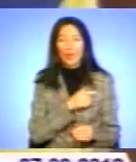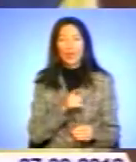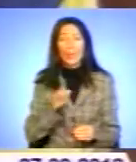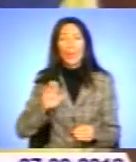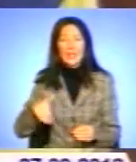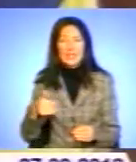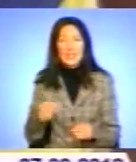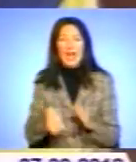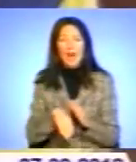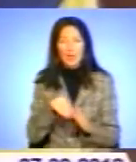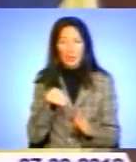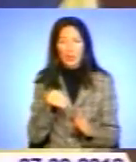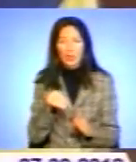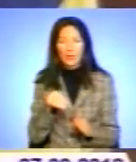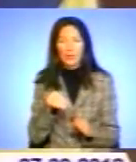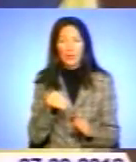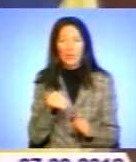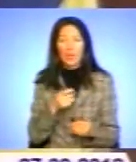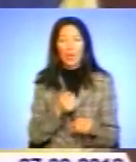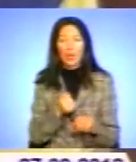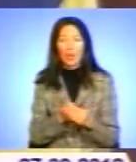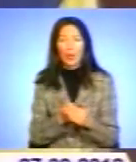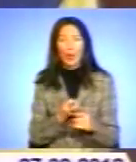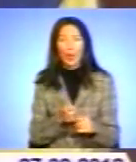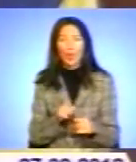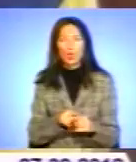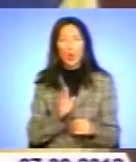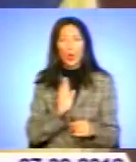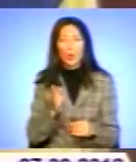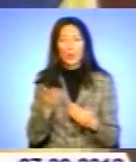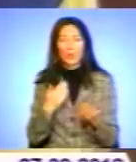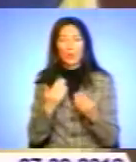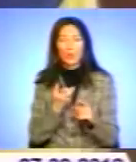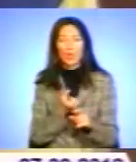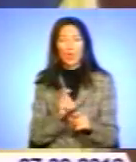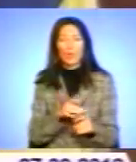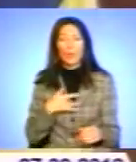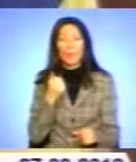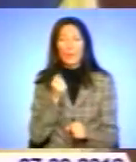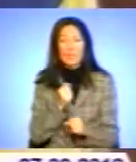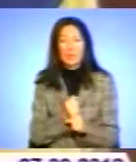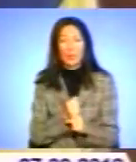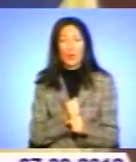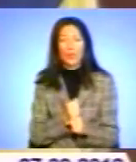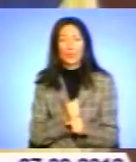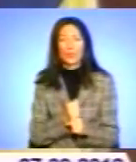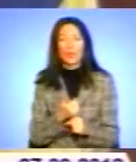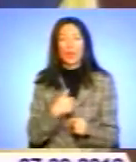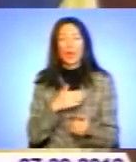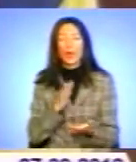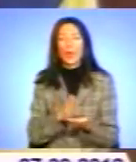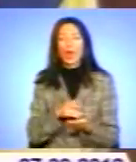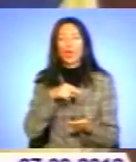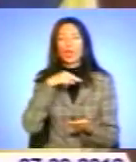виборів ми до цього будемо відноситись дуже принципово. Я маю на